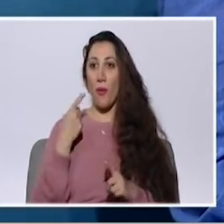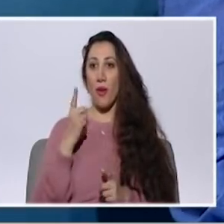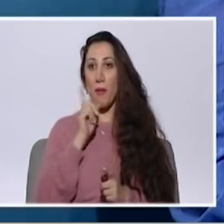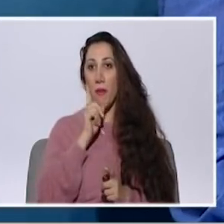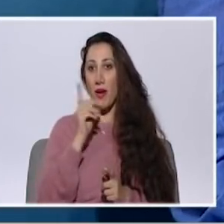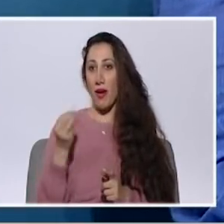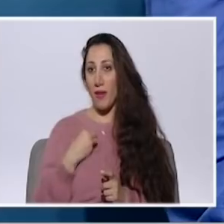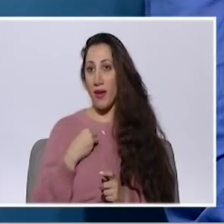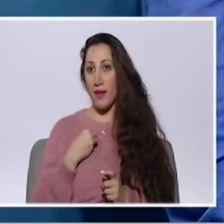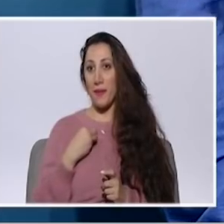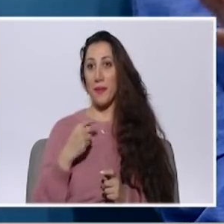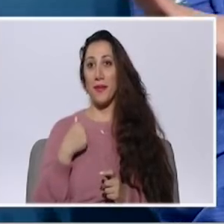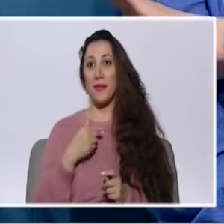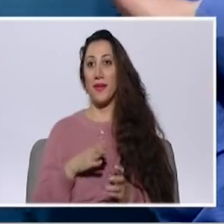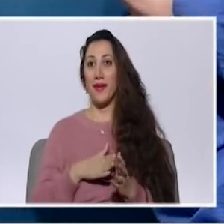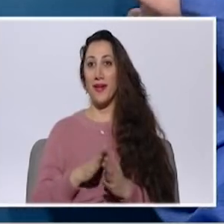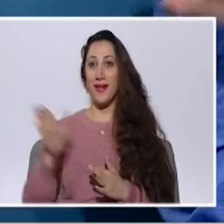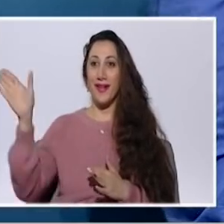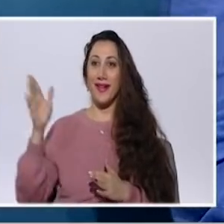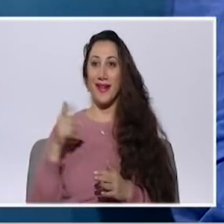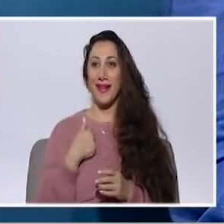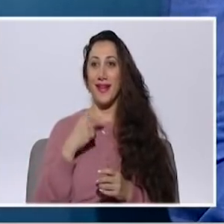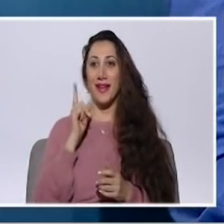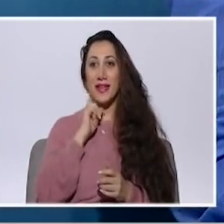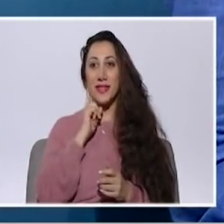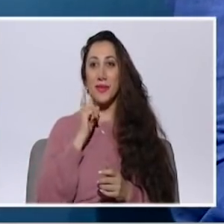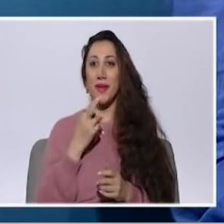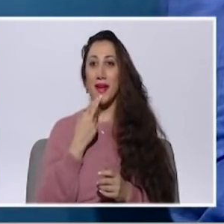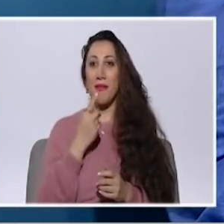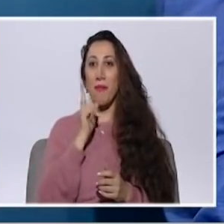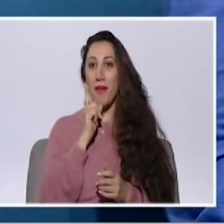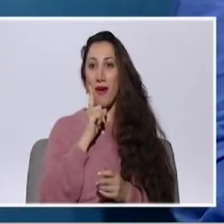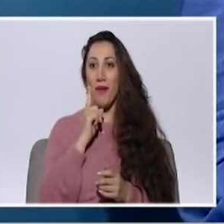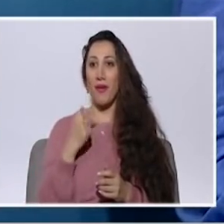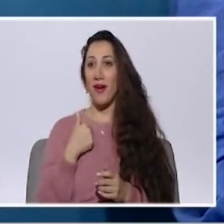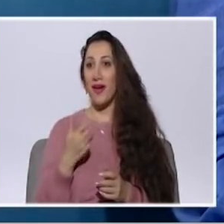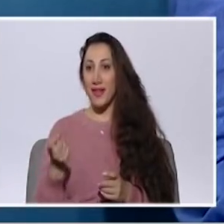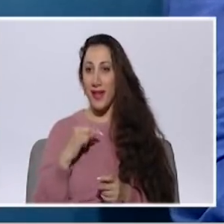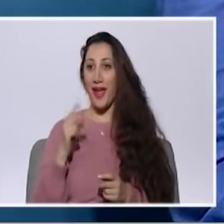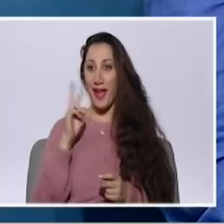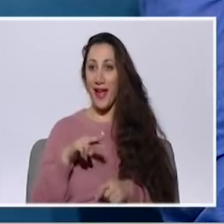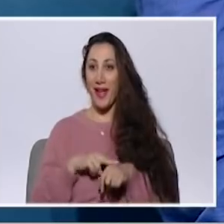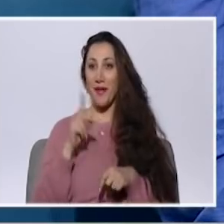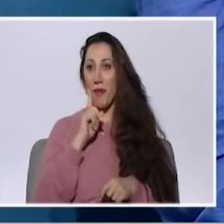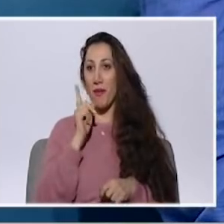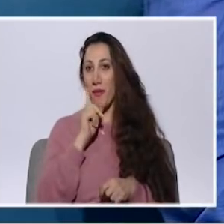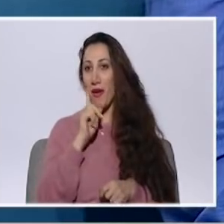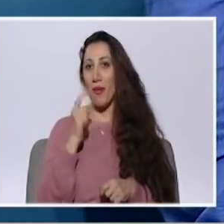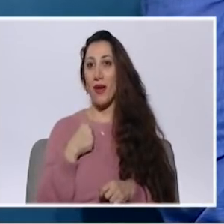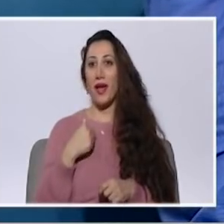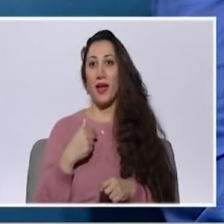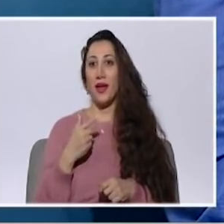يعني انا كنت واخده من المطبخ للطرقه جري واسجل واتس، ايه ماما ماما ماما،